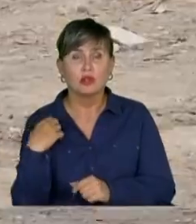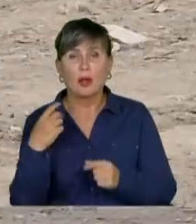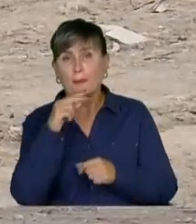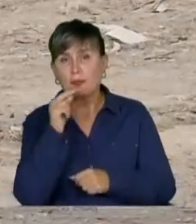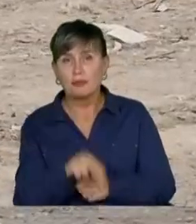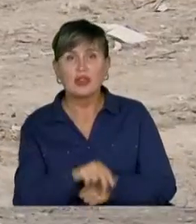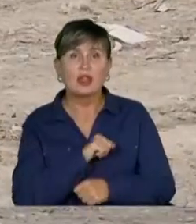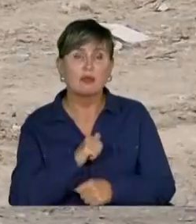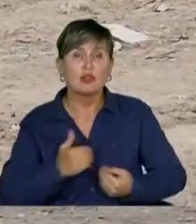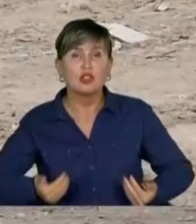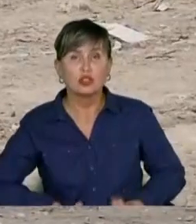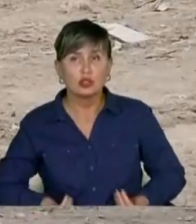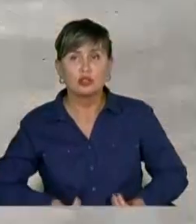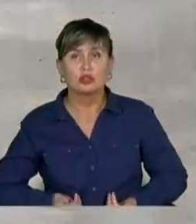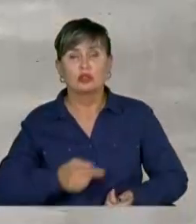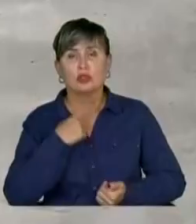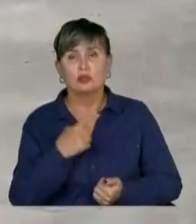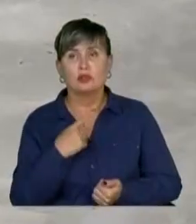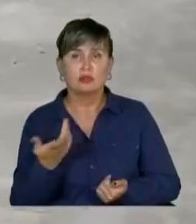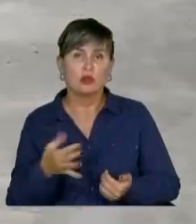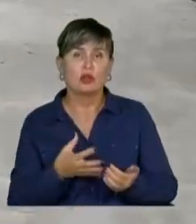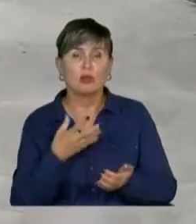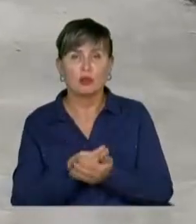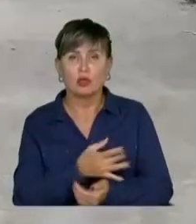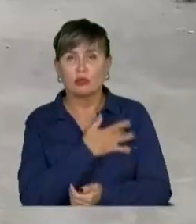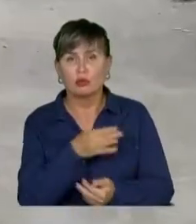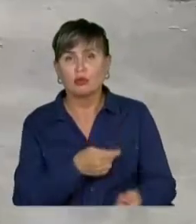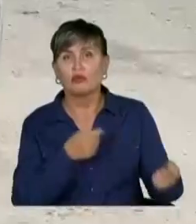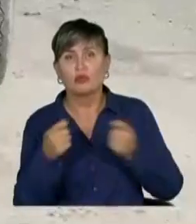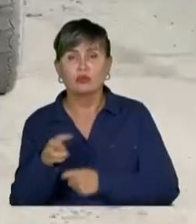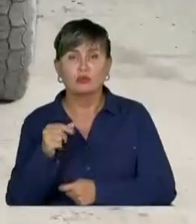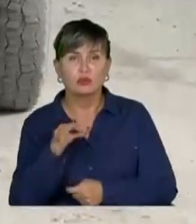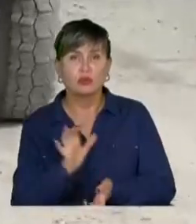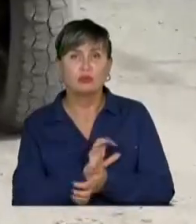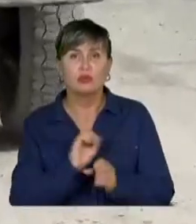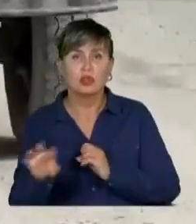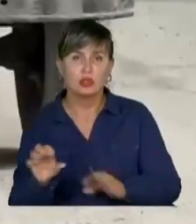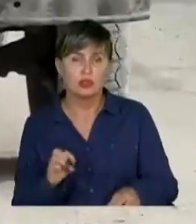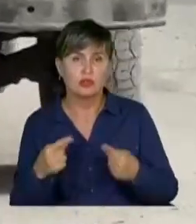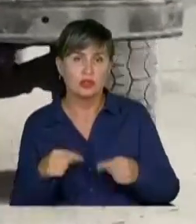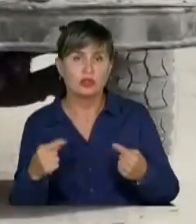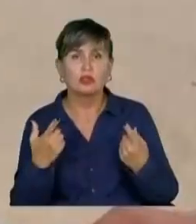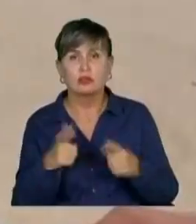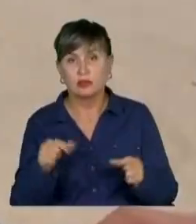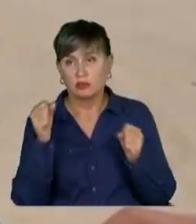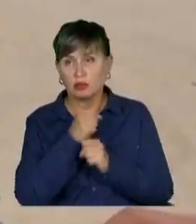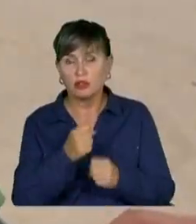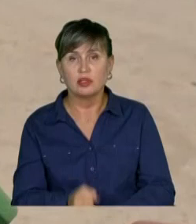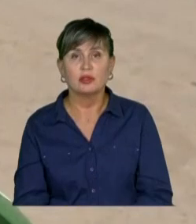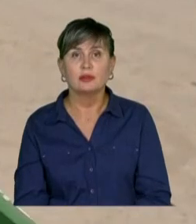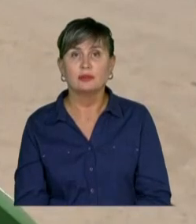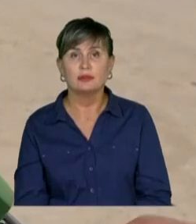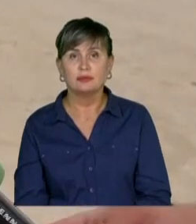обвиняют самих жителей. Те якобы уклоняются от оплаты услуг по вывозу мусора и бросают бытовые отходы, где попало.